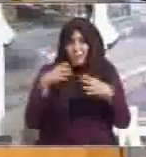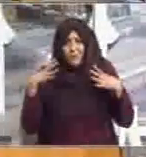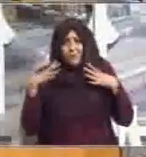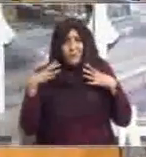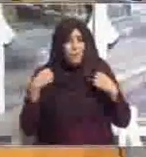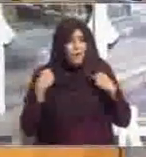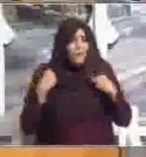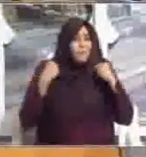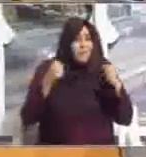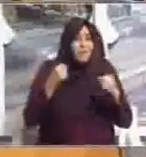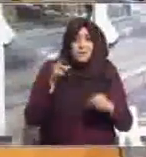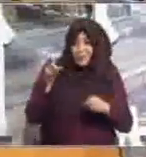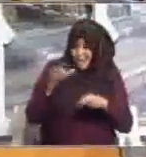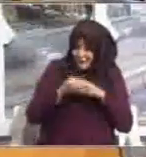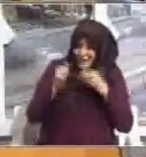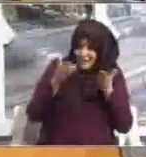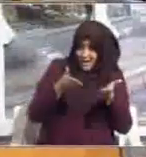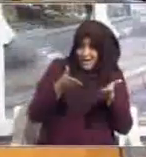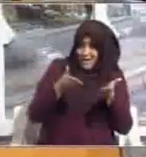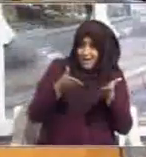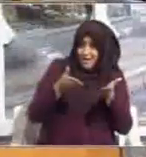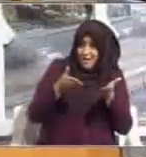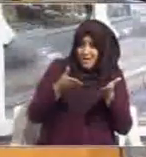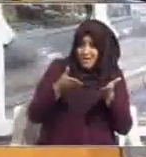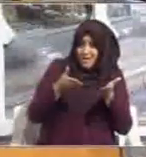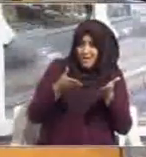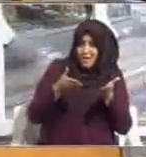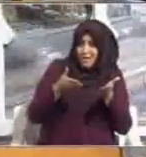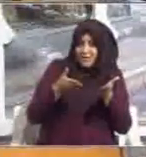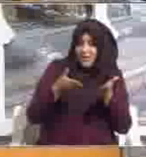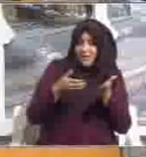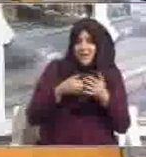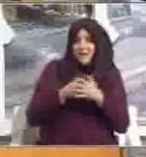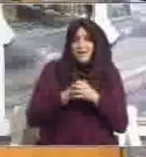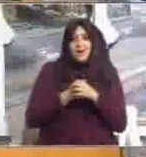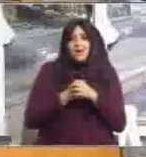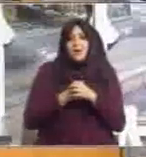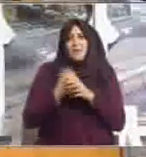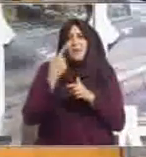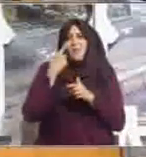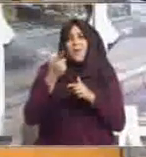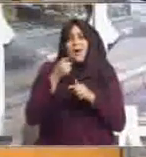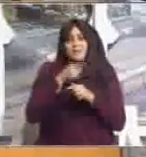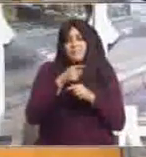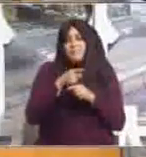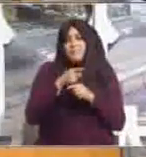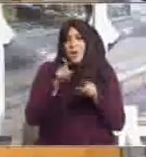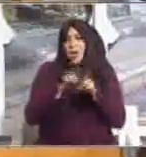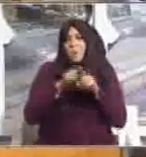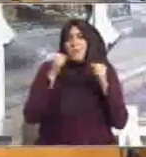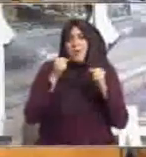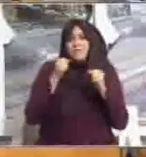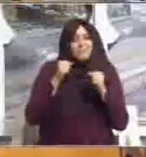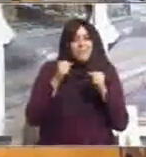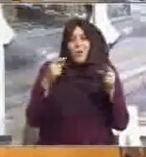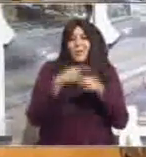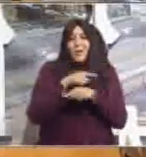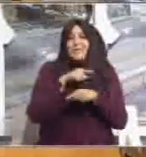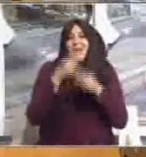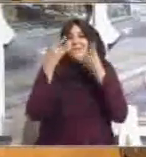تاعه، يقول له انت درت هذا الشيء. هذا في الحقيقة هو يبان أثر تاع واحد قوي، لكنه أثر رجل